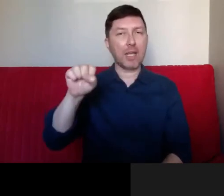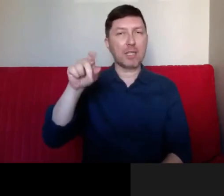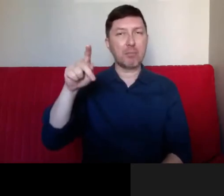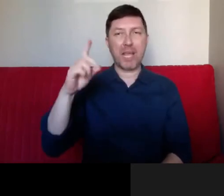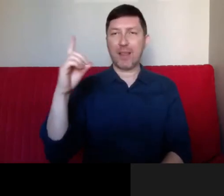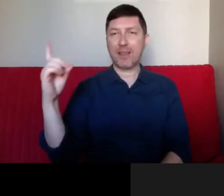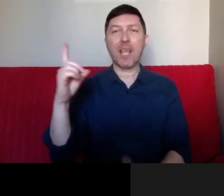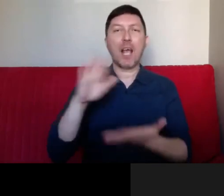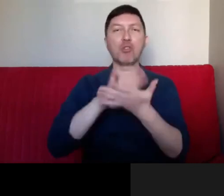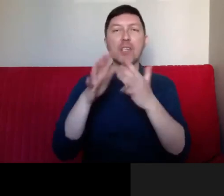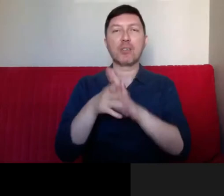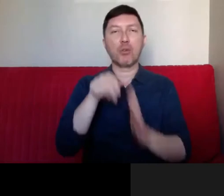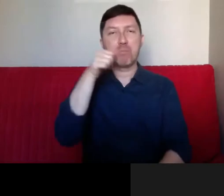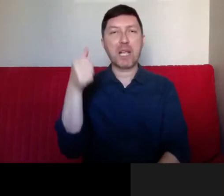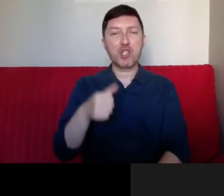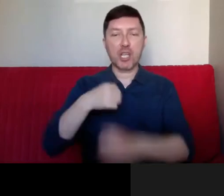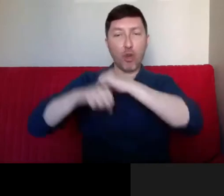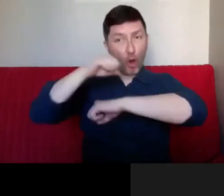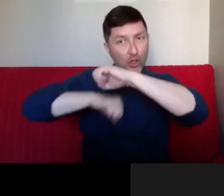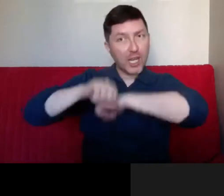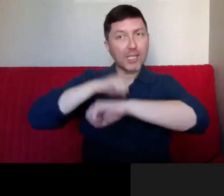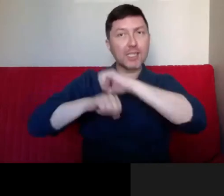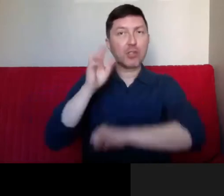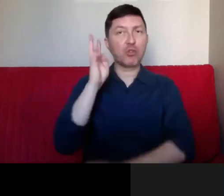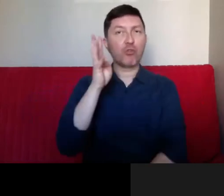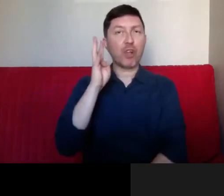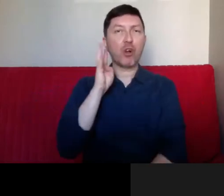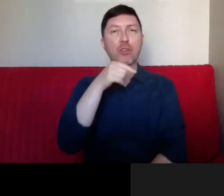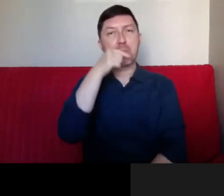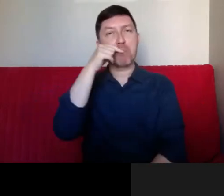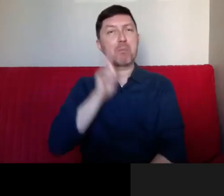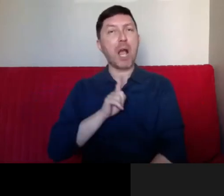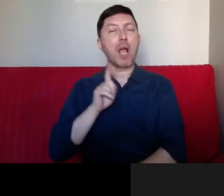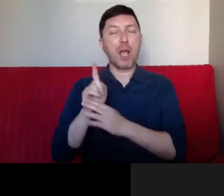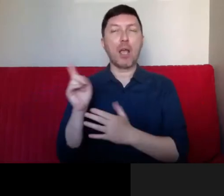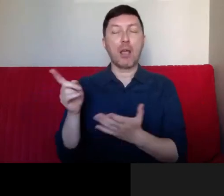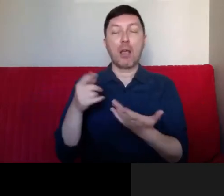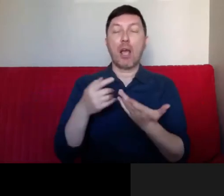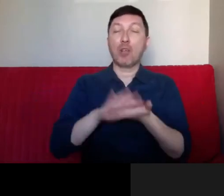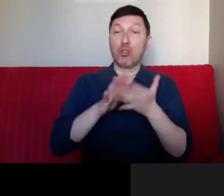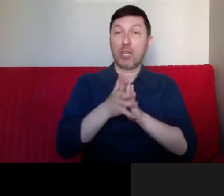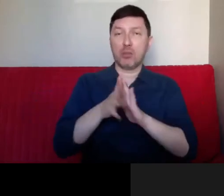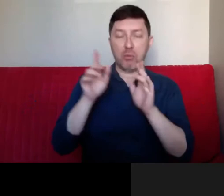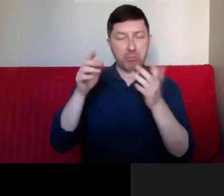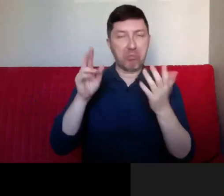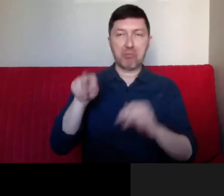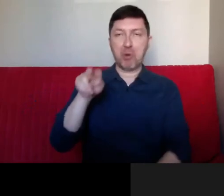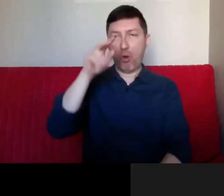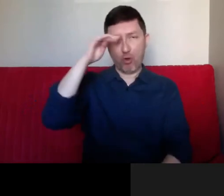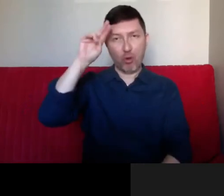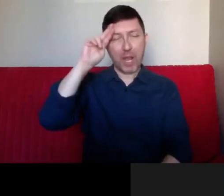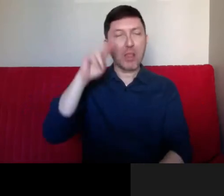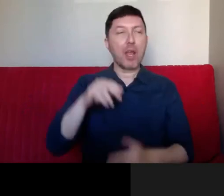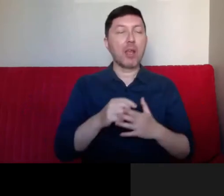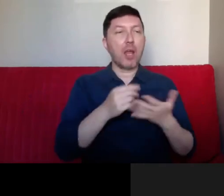et a organisé cette magnifique conférence au mois de mai et qui est vraiment une association européenne. Remercier la fondation